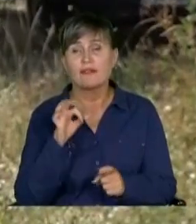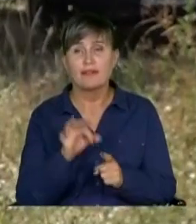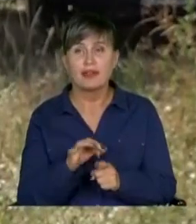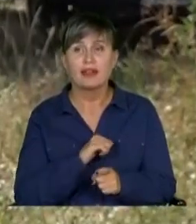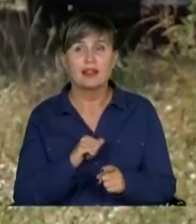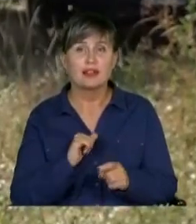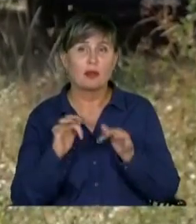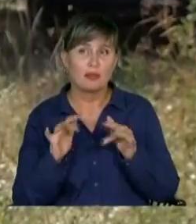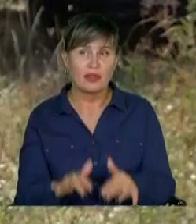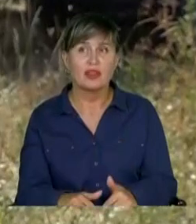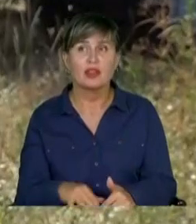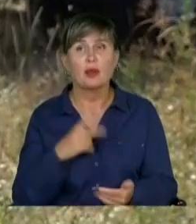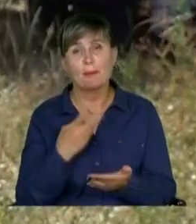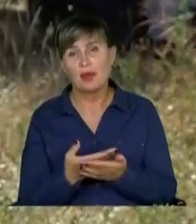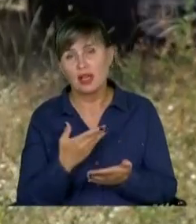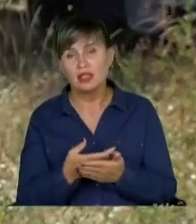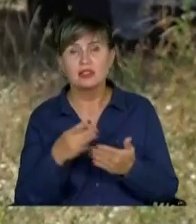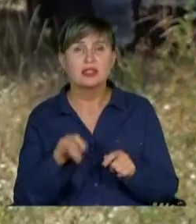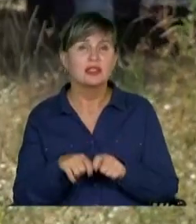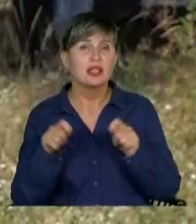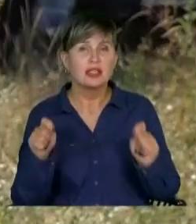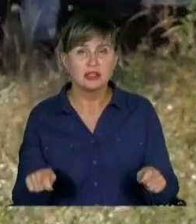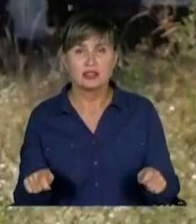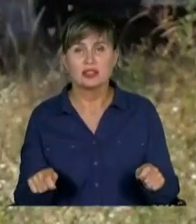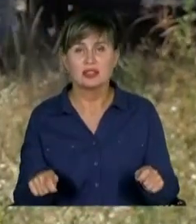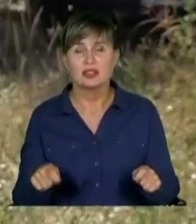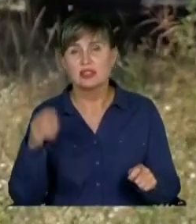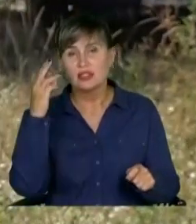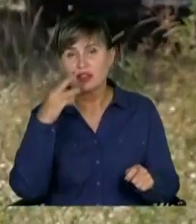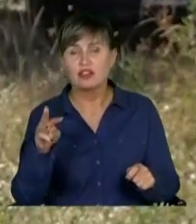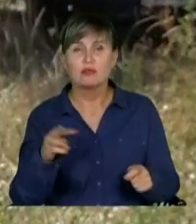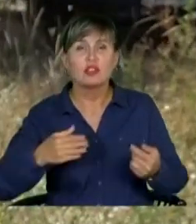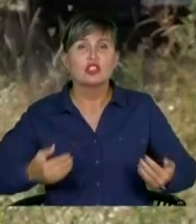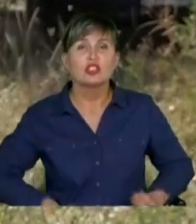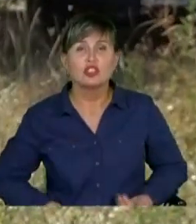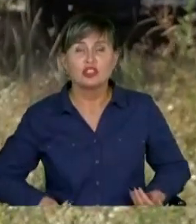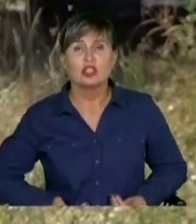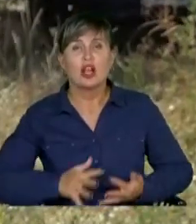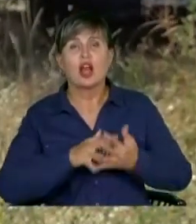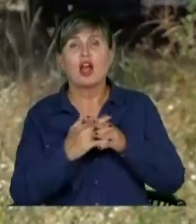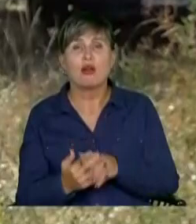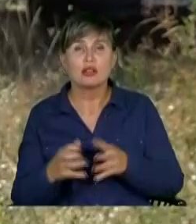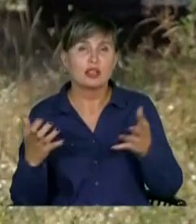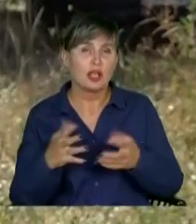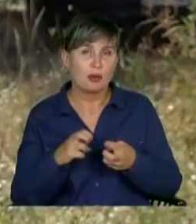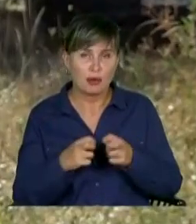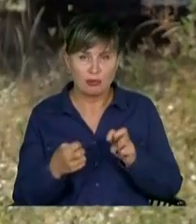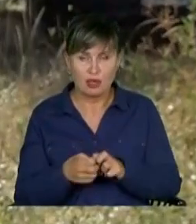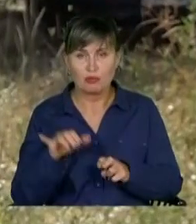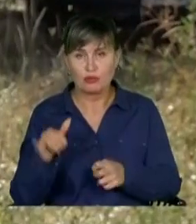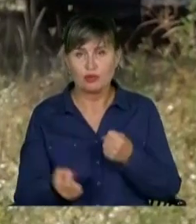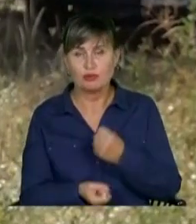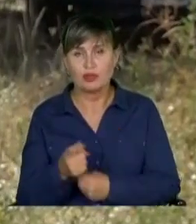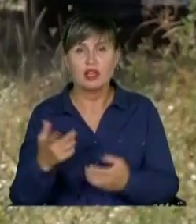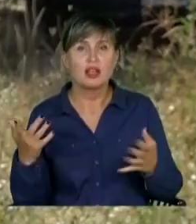деле показать и раскрыть современных жителей аула, с какими проблемами они сталкиваются, а